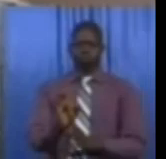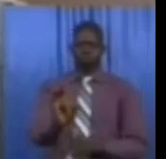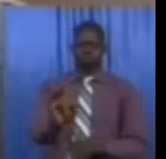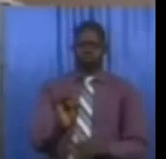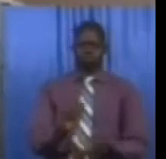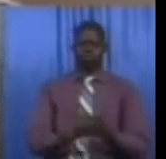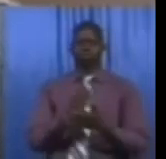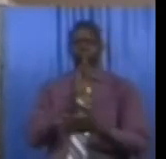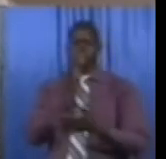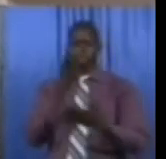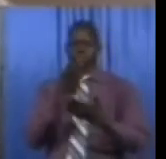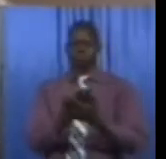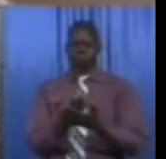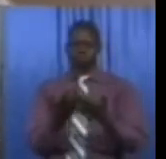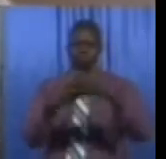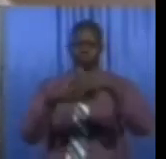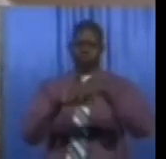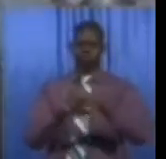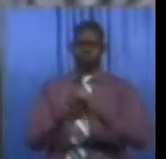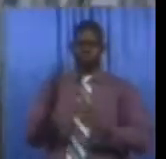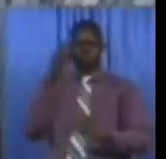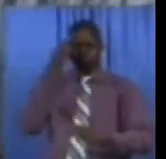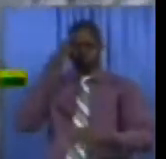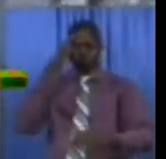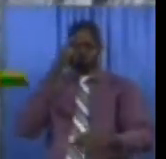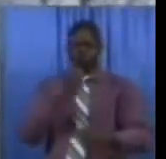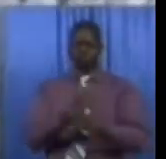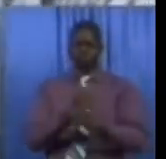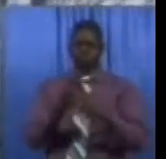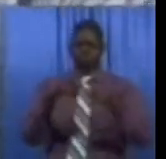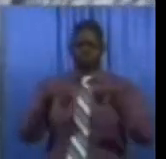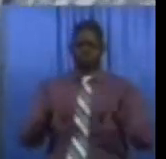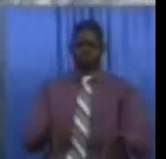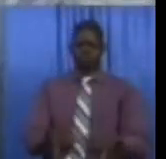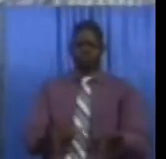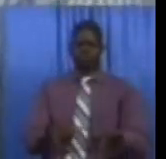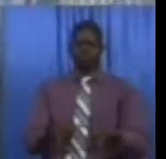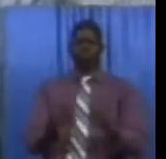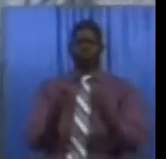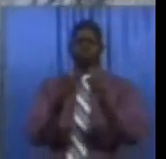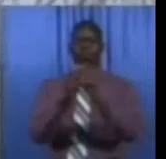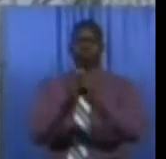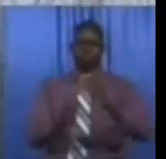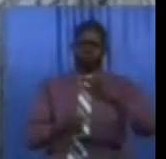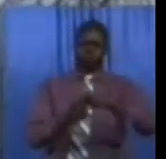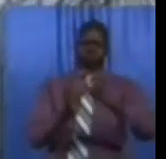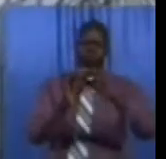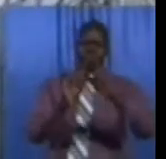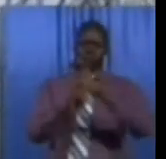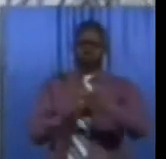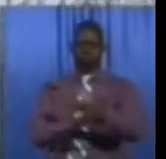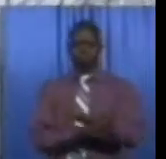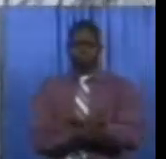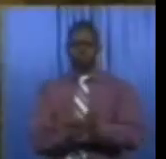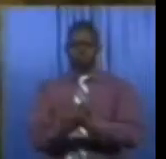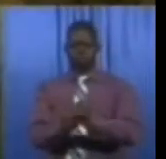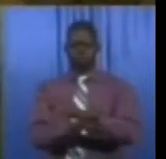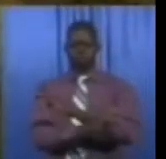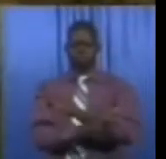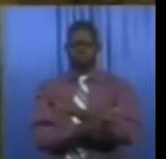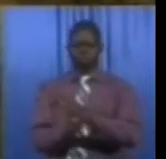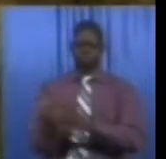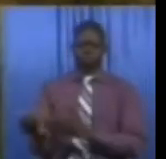bon que je m'implique pour que l'œuvre paraisse. Avec Le Sacre d'un Djambar, Tanwi Zengue